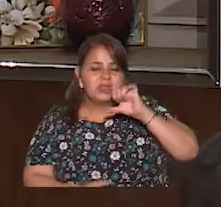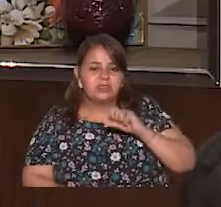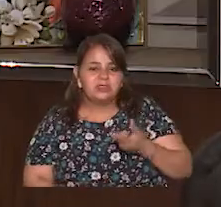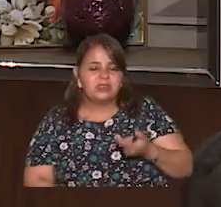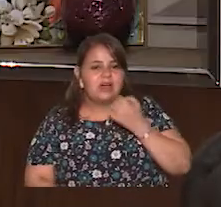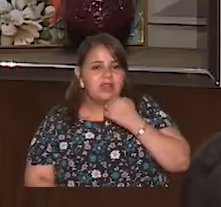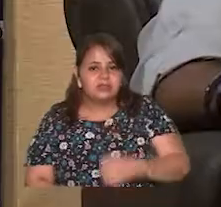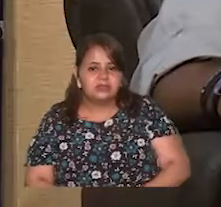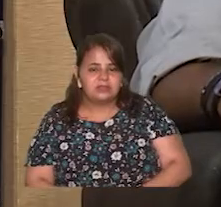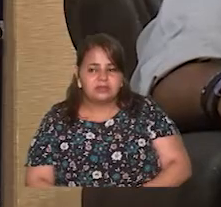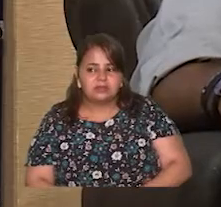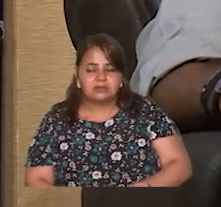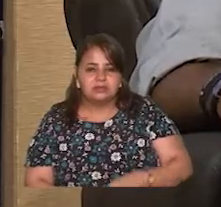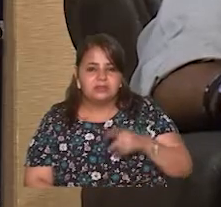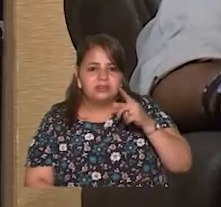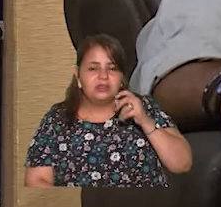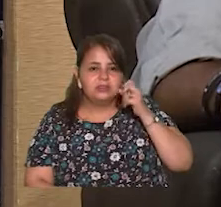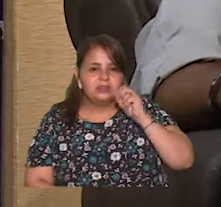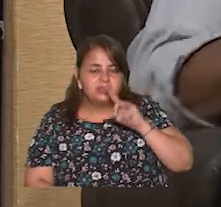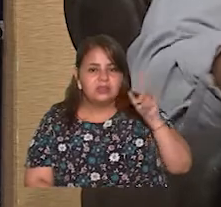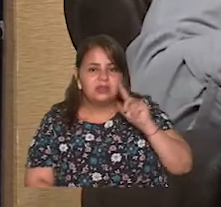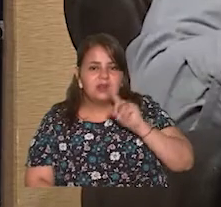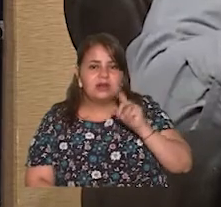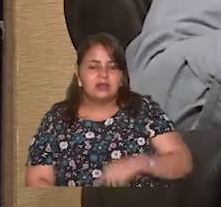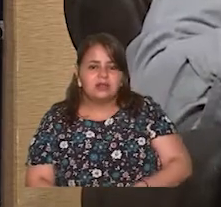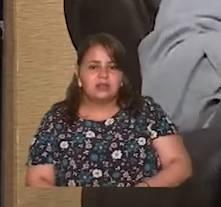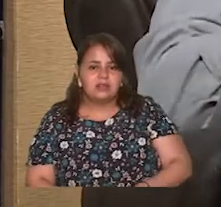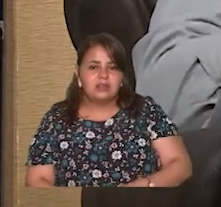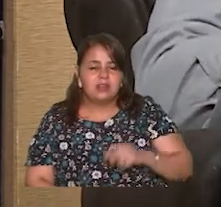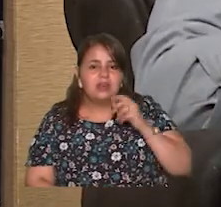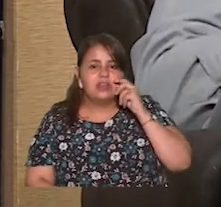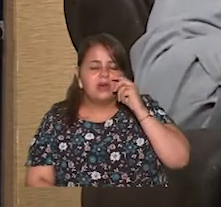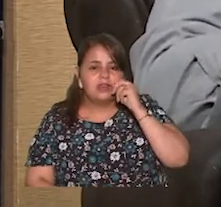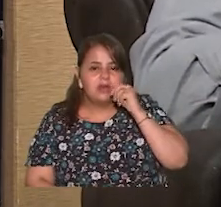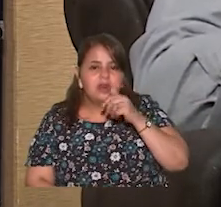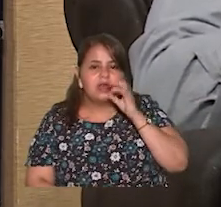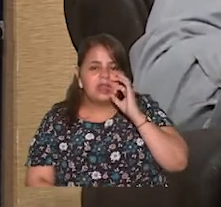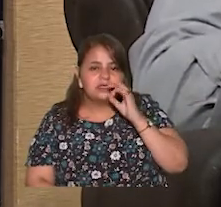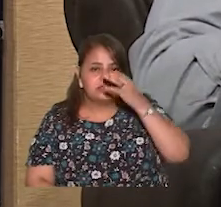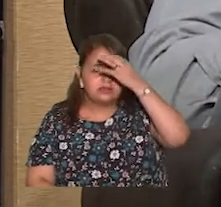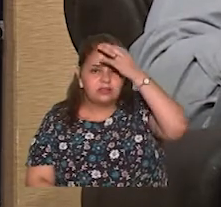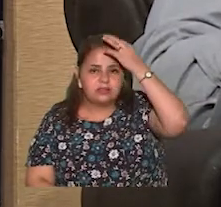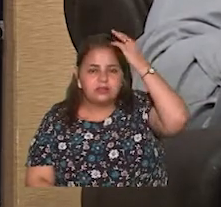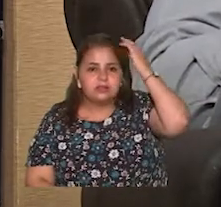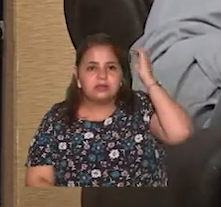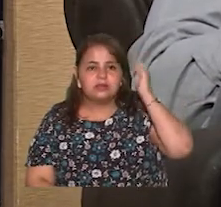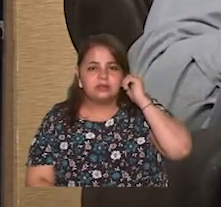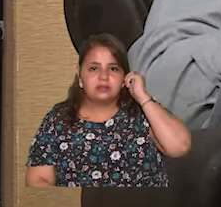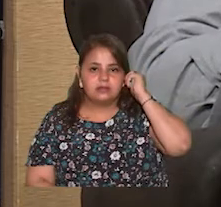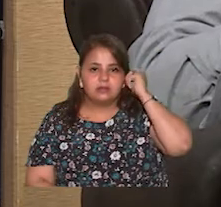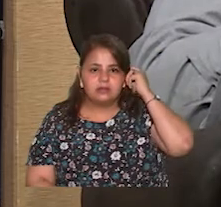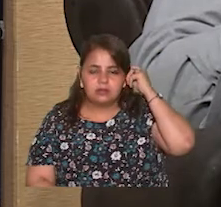الطبيعي يعني. لا، مش هو ده الصح، مش هو ده الصح. الراجل يعرف انه وعود